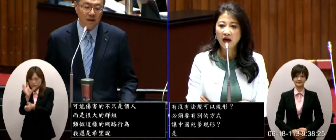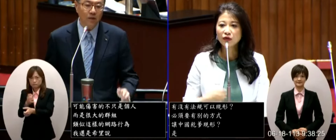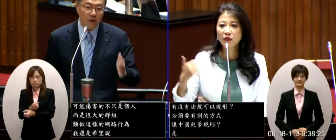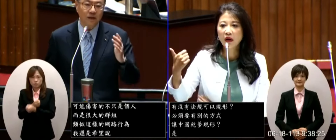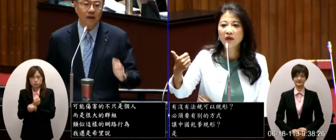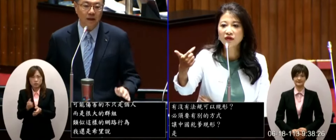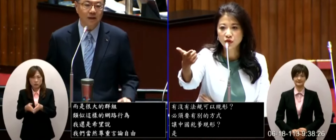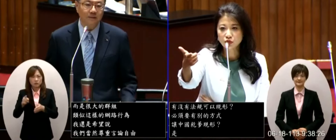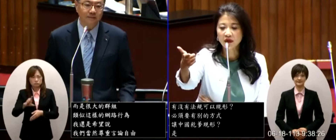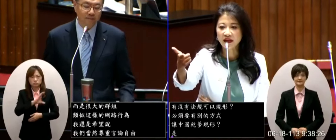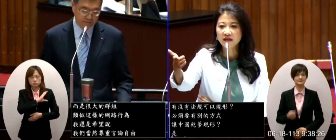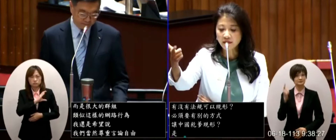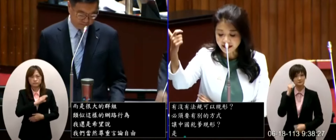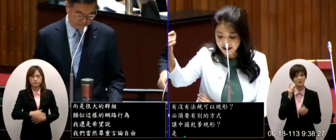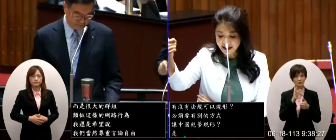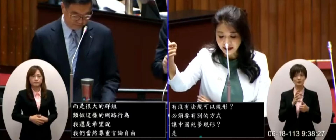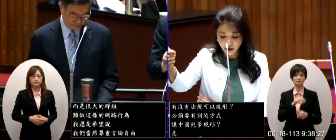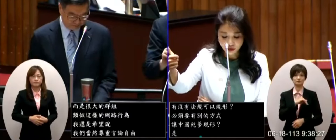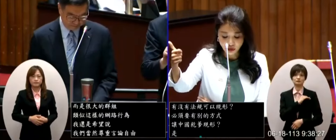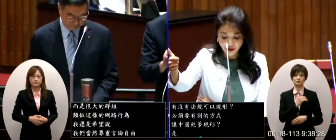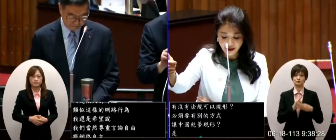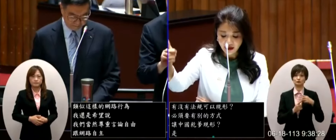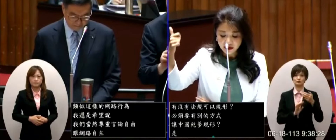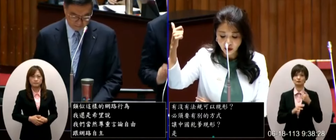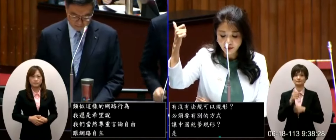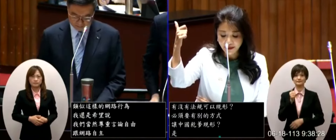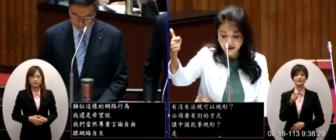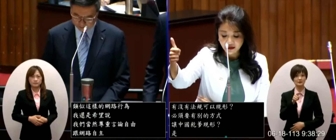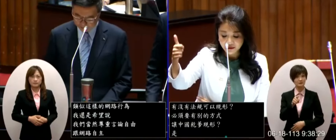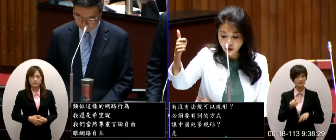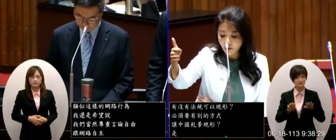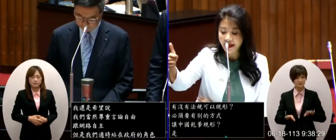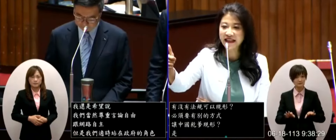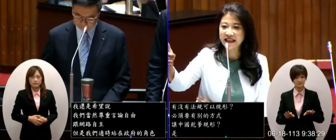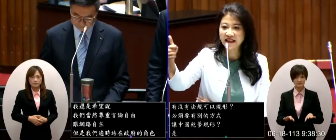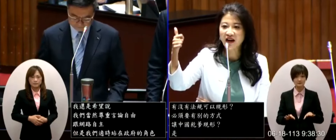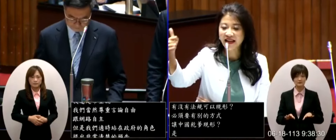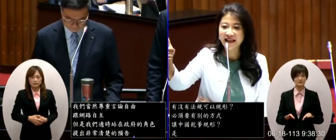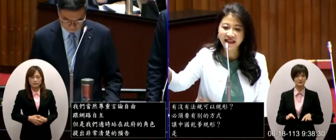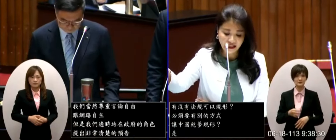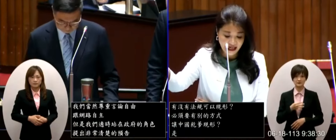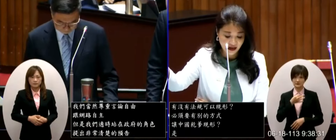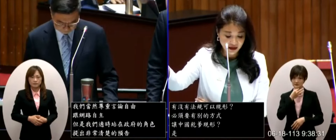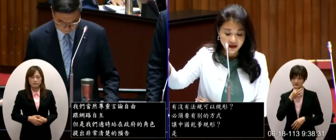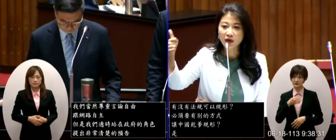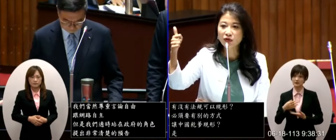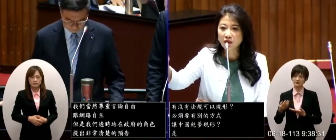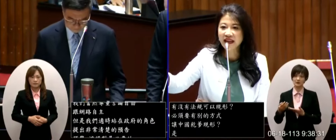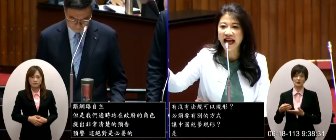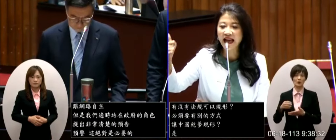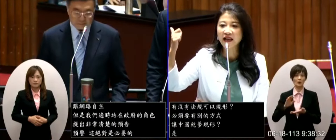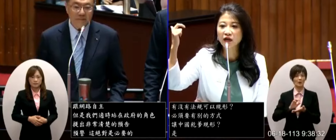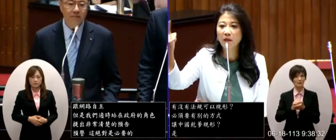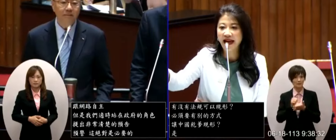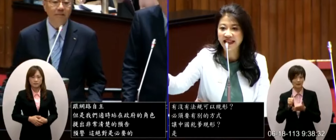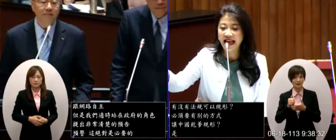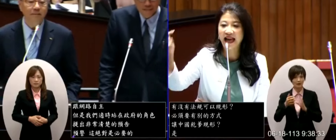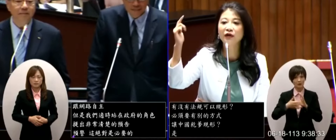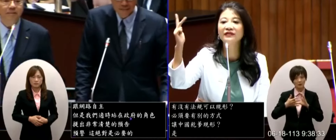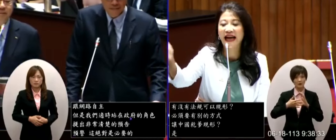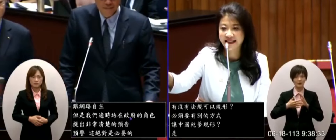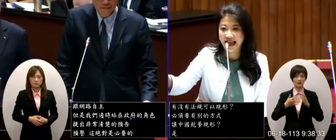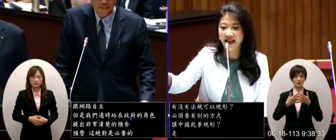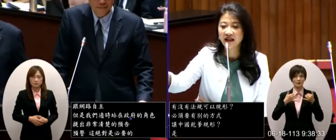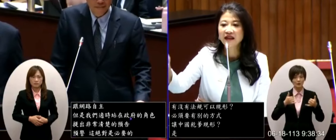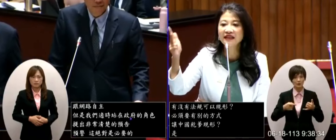要的。 好，所以我要问邱主委，那么现在有所谓从融媒体到干爹养，有融台、有买